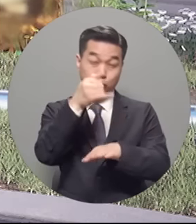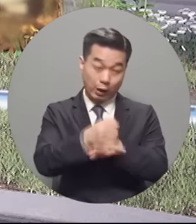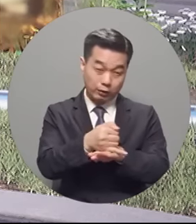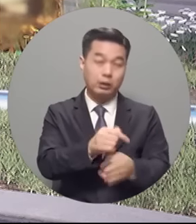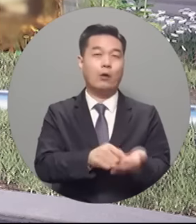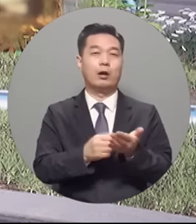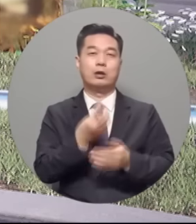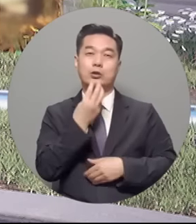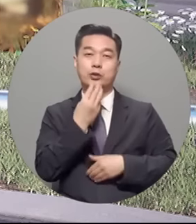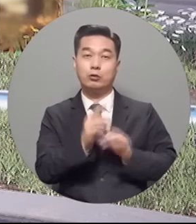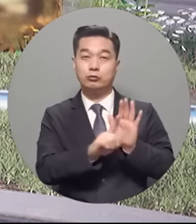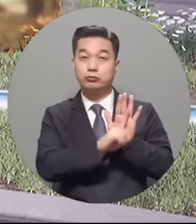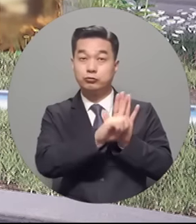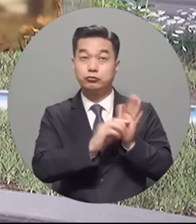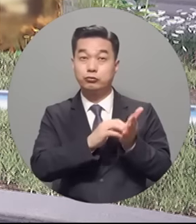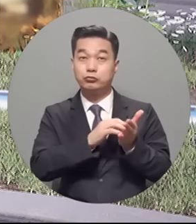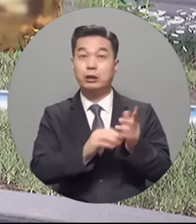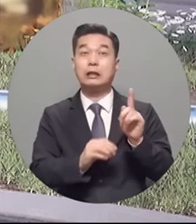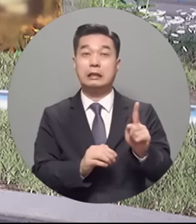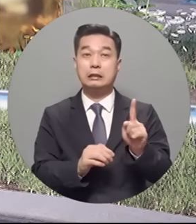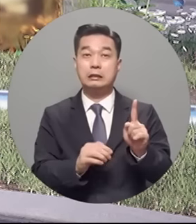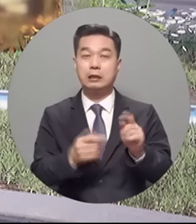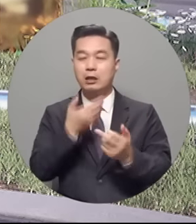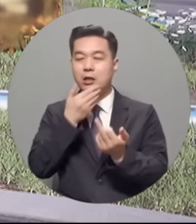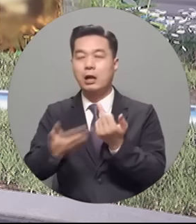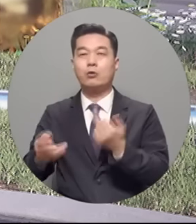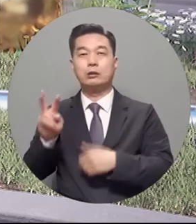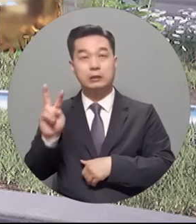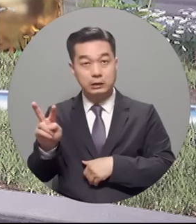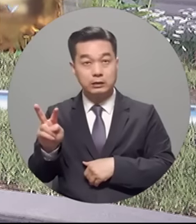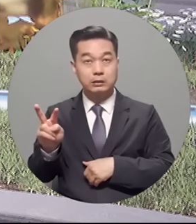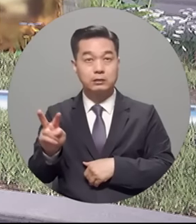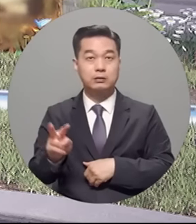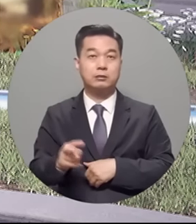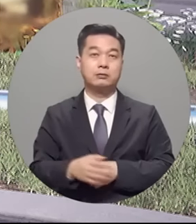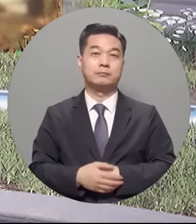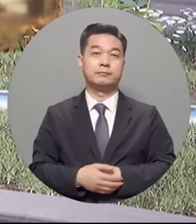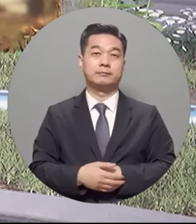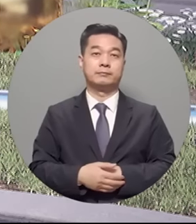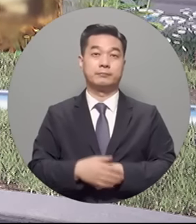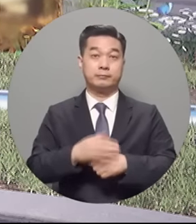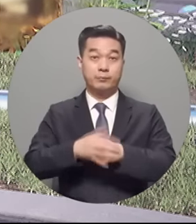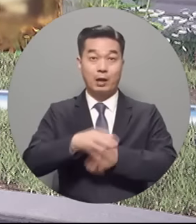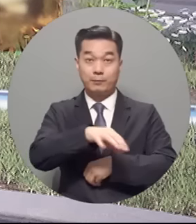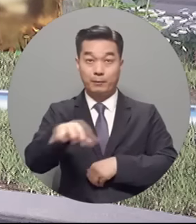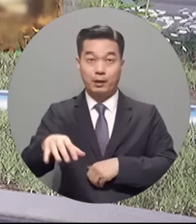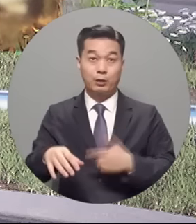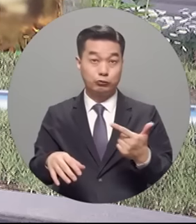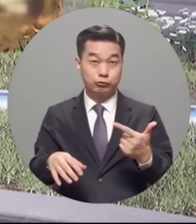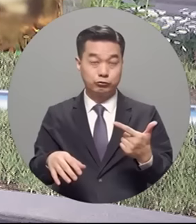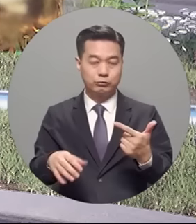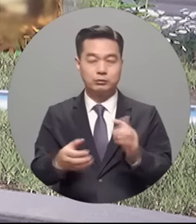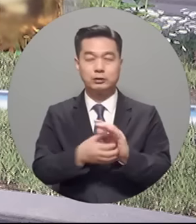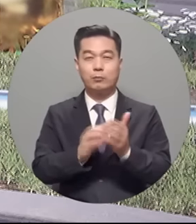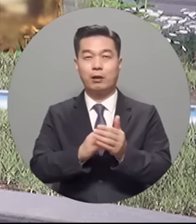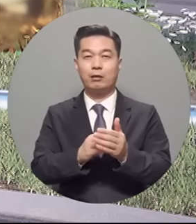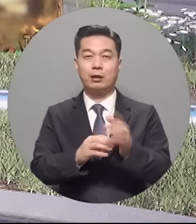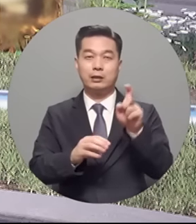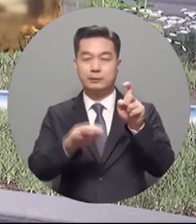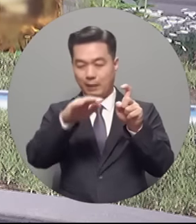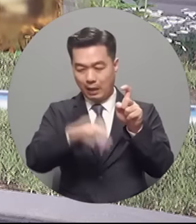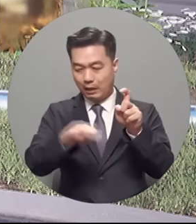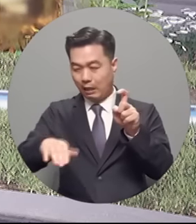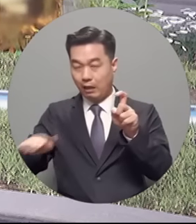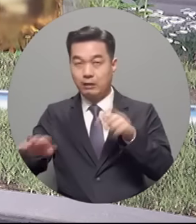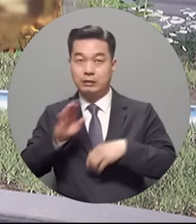서울의 농도는 1, 강원이 2, 대전 6 마이크로그램을 보였습니다. 이렇게 전국이 일제히 한 자릿수를 보일 정도로